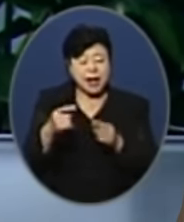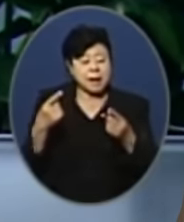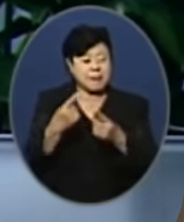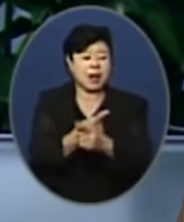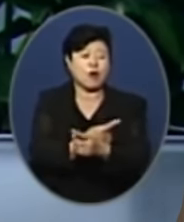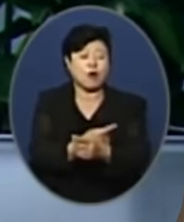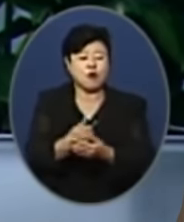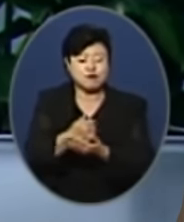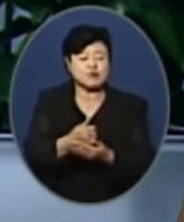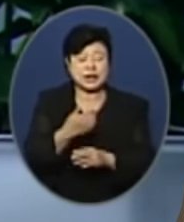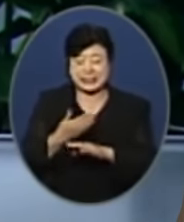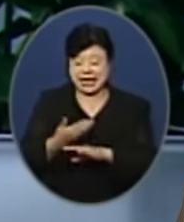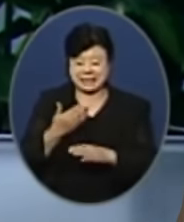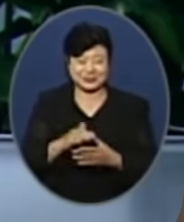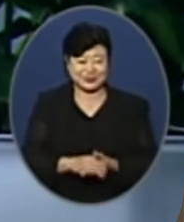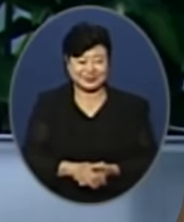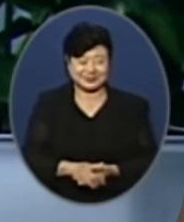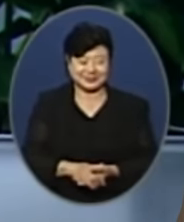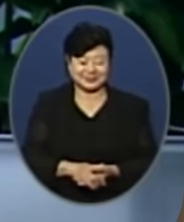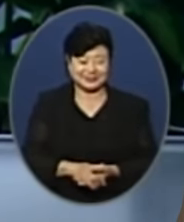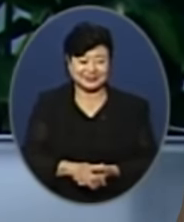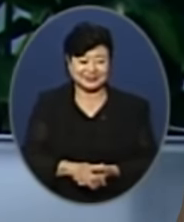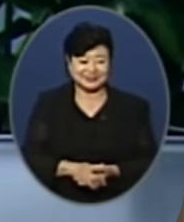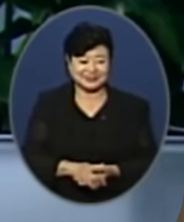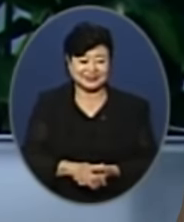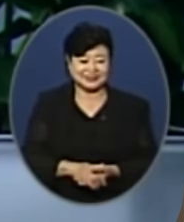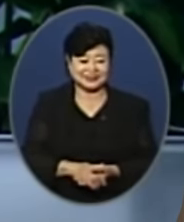바꿔야 운명이 달라지는 것입니다.